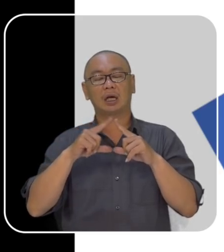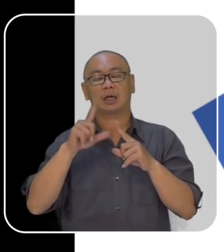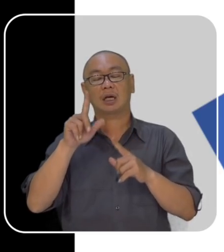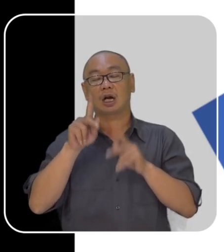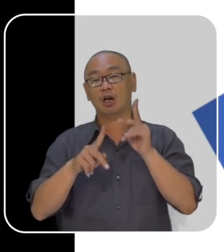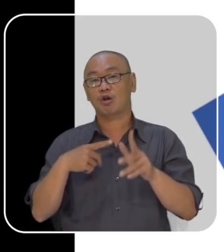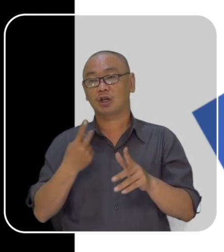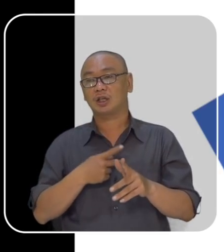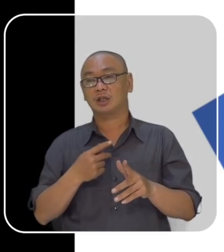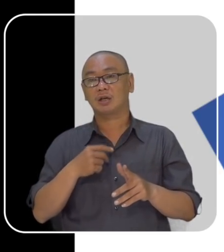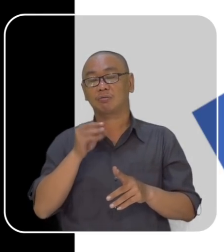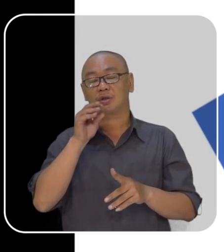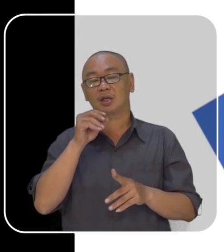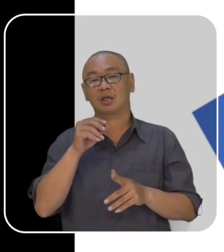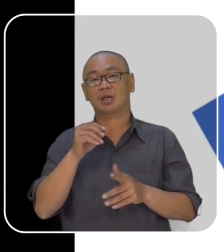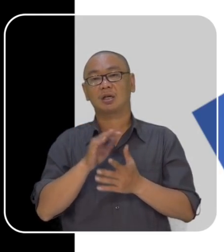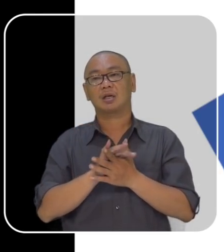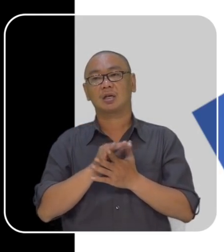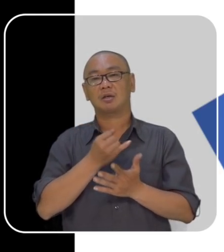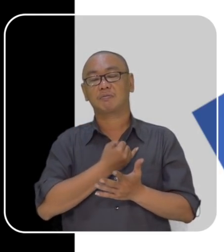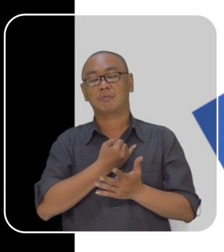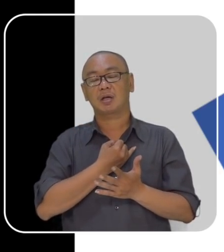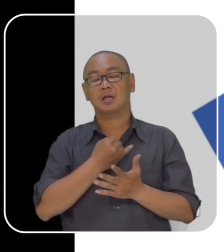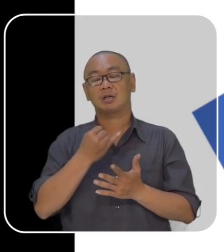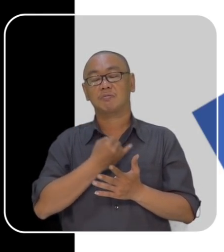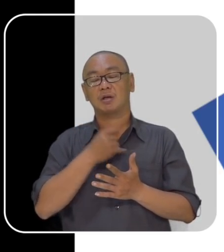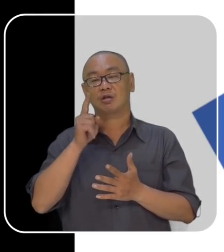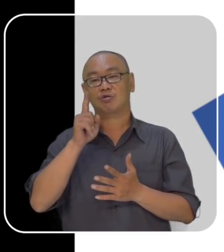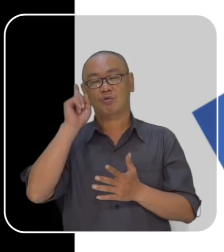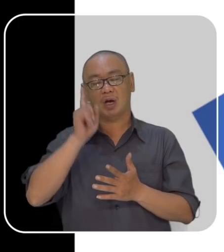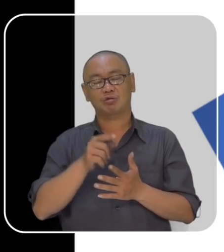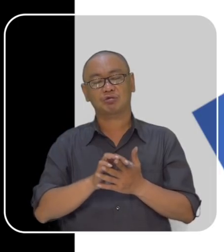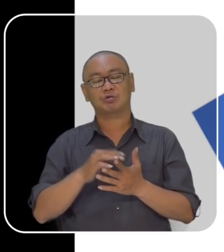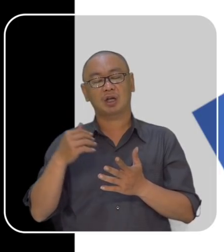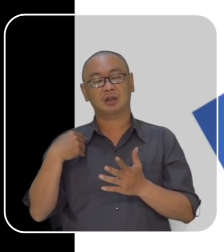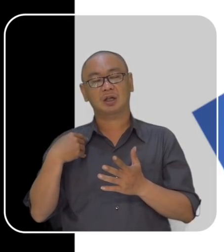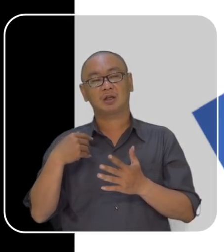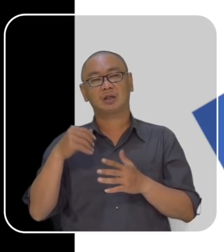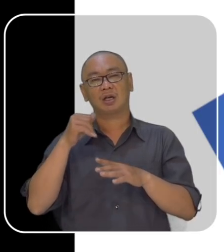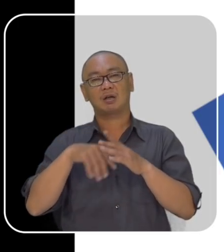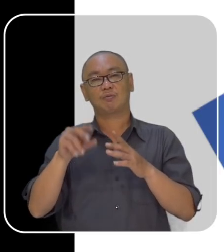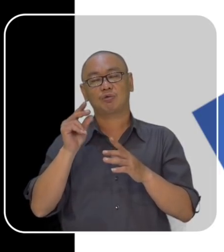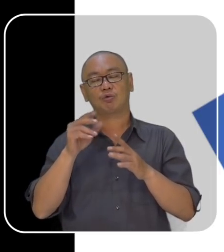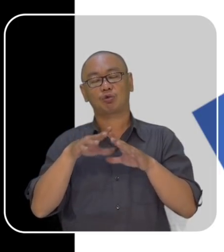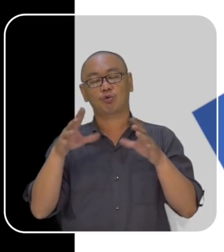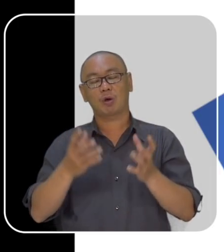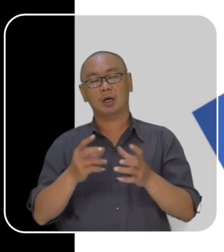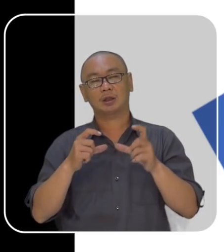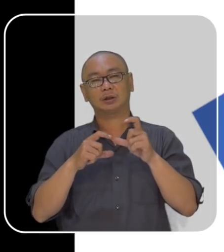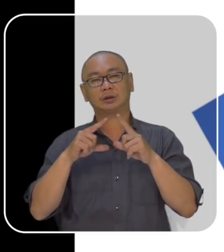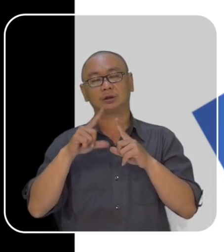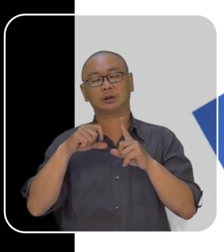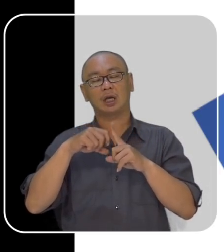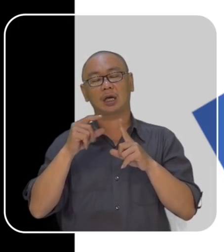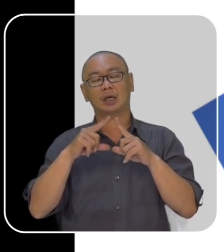masalah iman, iman itu harus berada di dalam ruang sakral. Artinya apa? Iman itu harus berada di dalam satu ruang